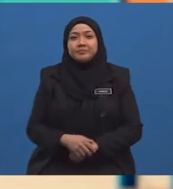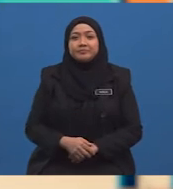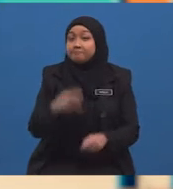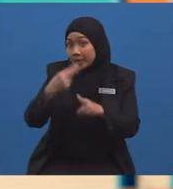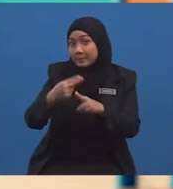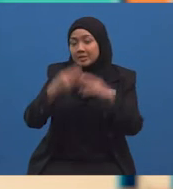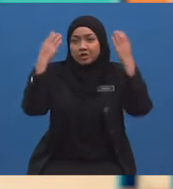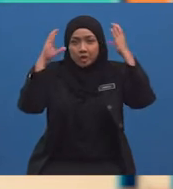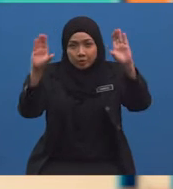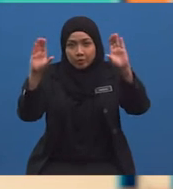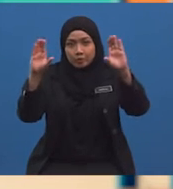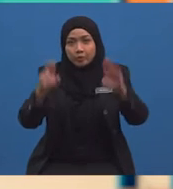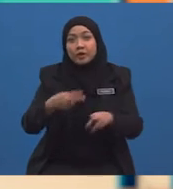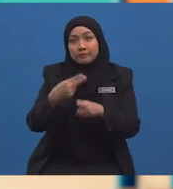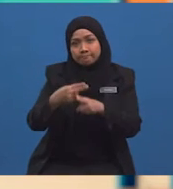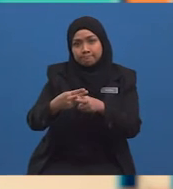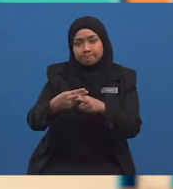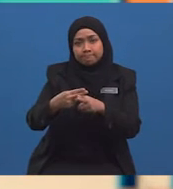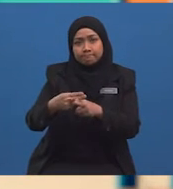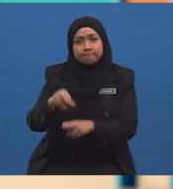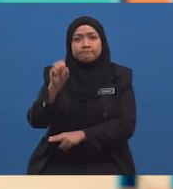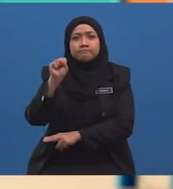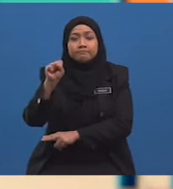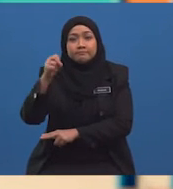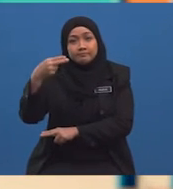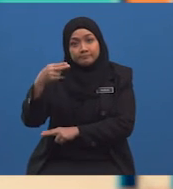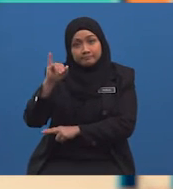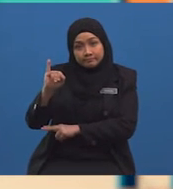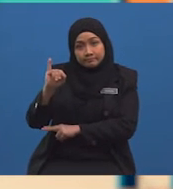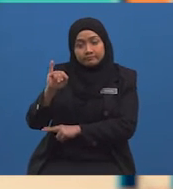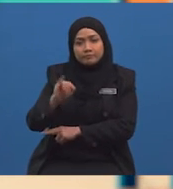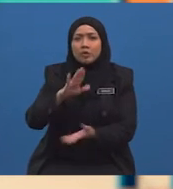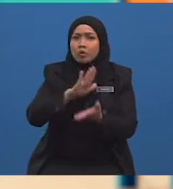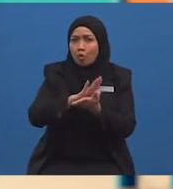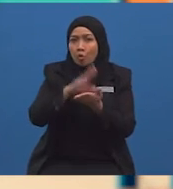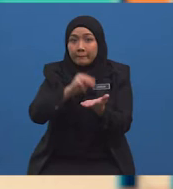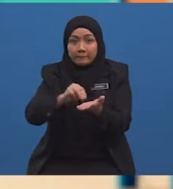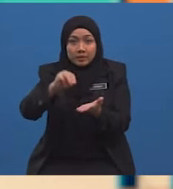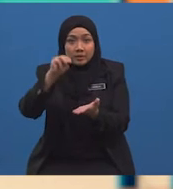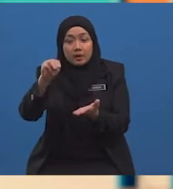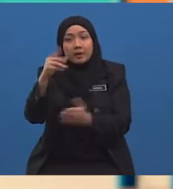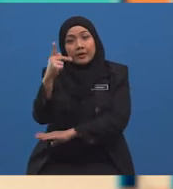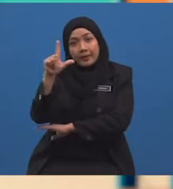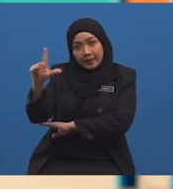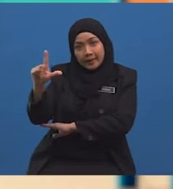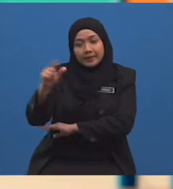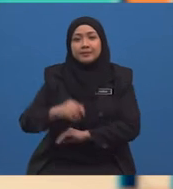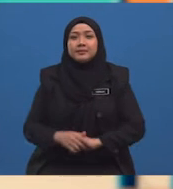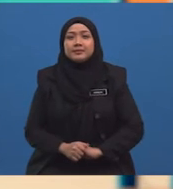Nama cikgu, Cikgu C. Cikgu mengajar di SNK, Taman Desa, Kuala Lumpur.